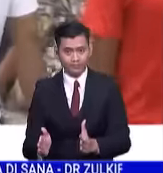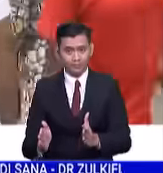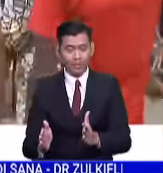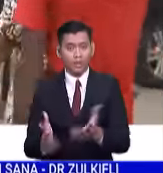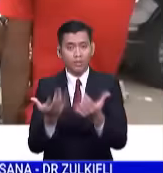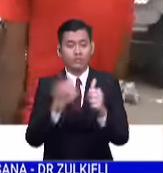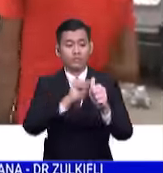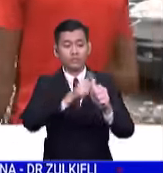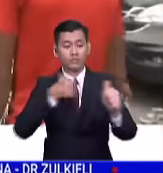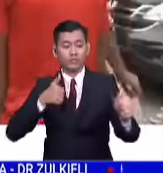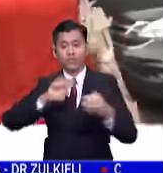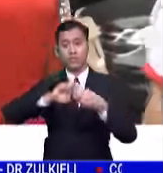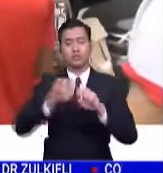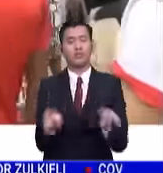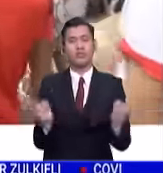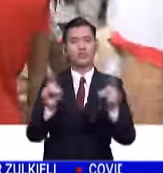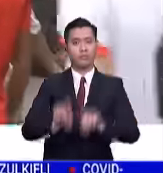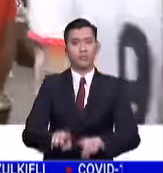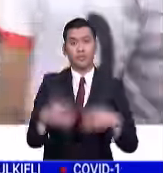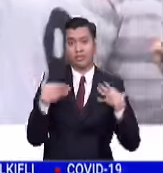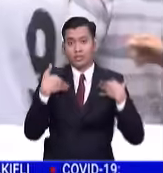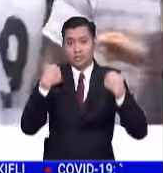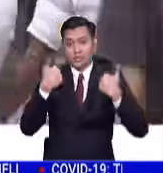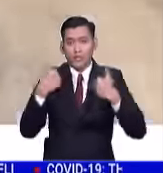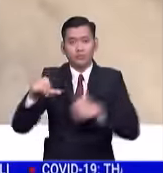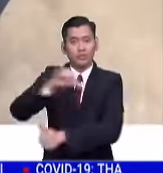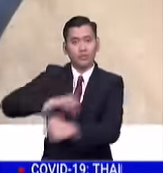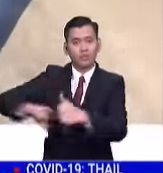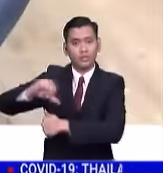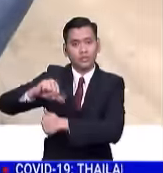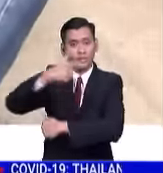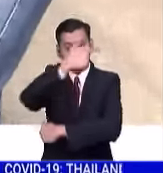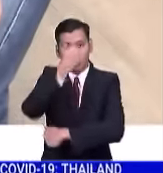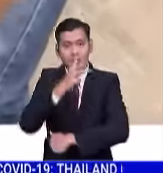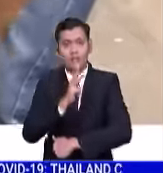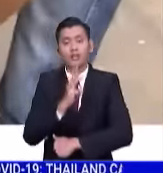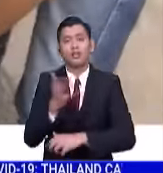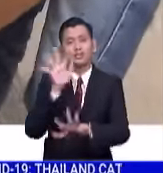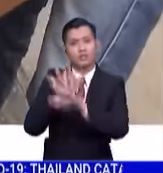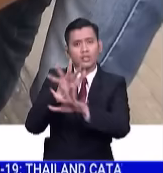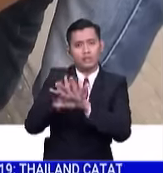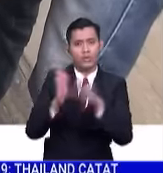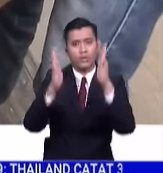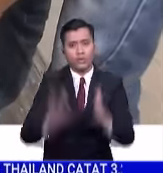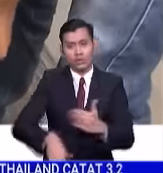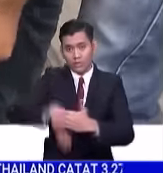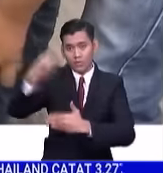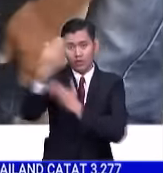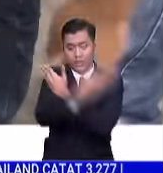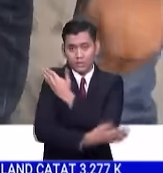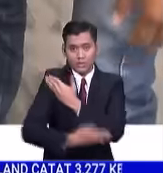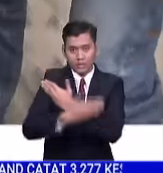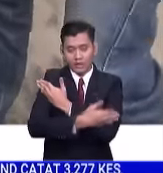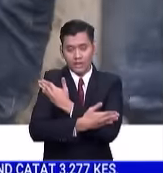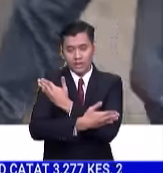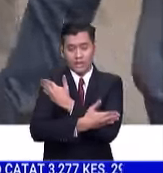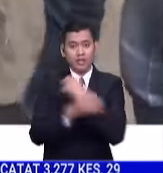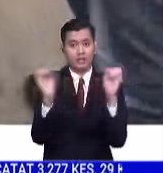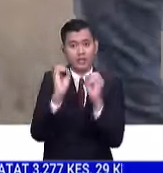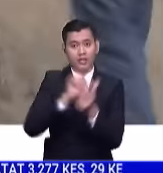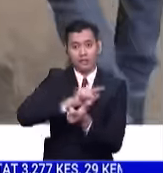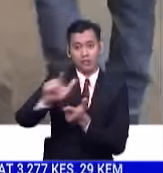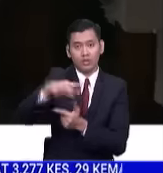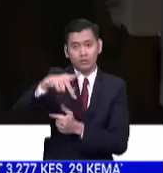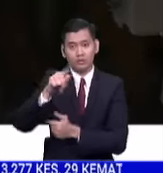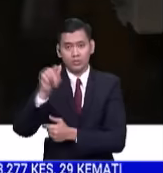Bagi mengelak masalah lain seperti kesihatan dan sosial akibat kebanjiran pendatang asing tanpa izin parti, KDN sedang